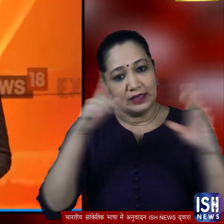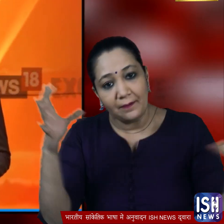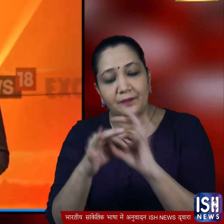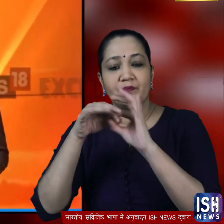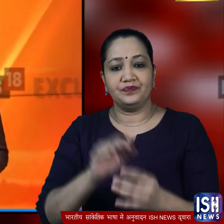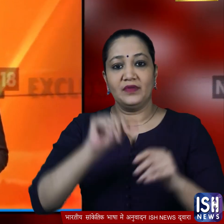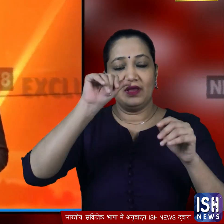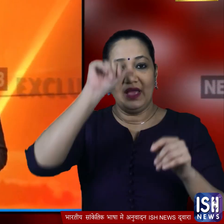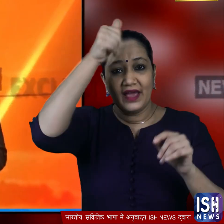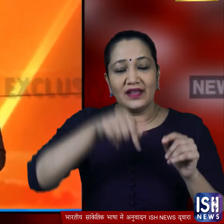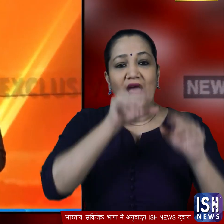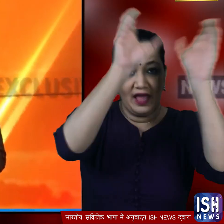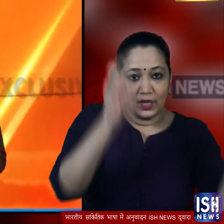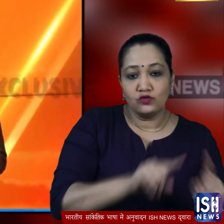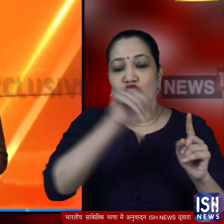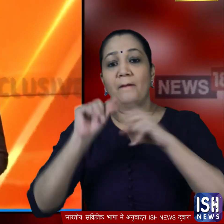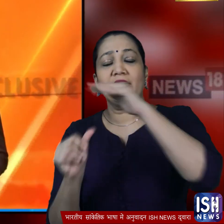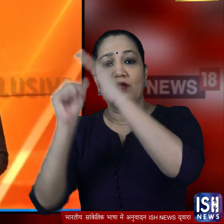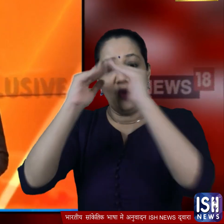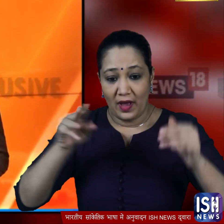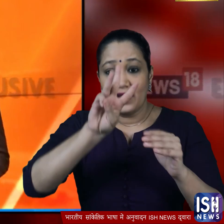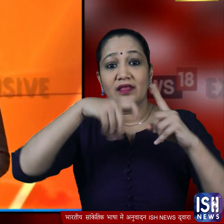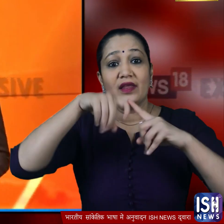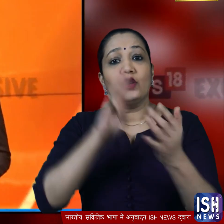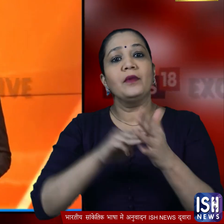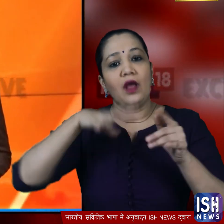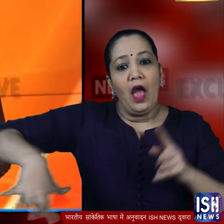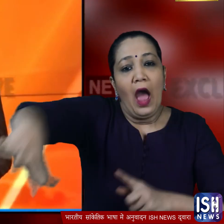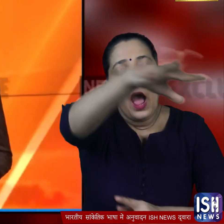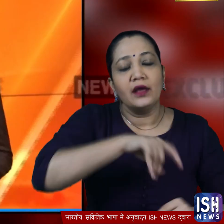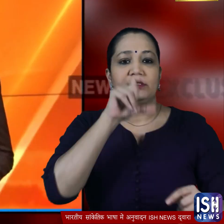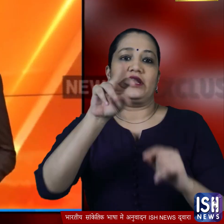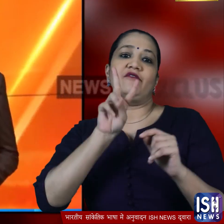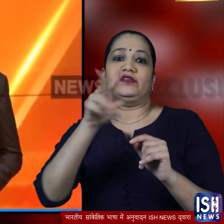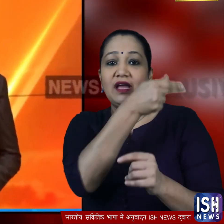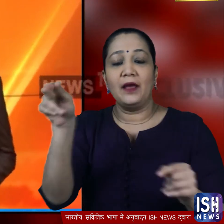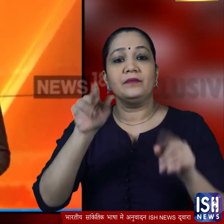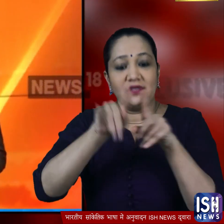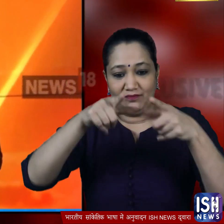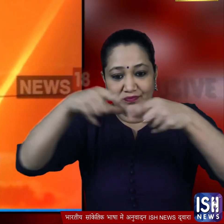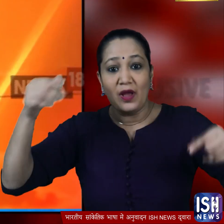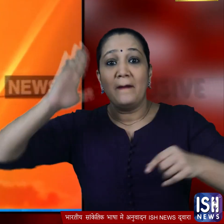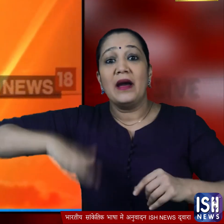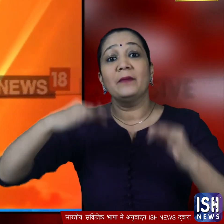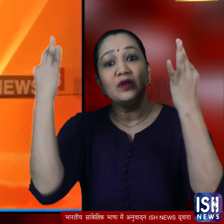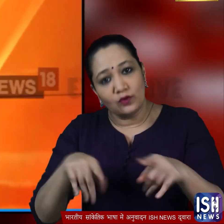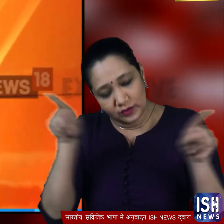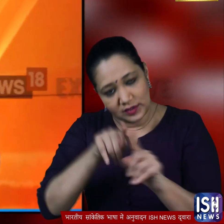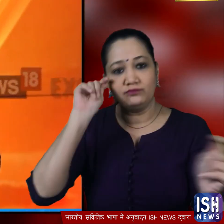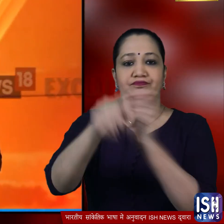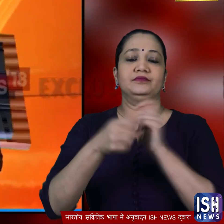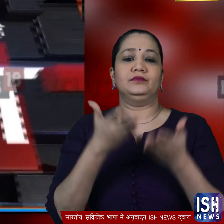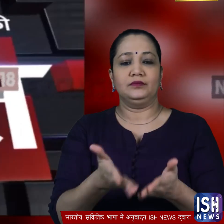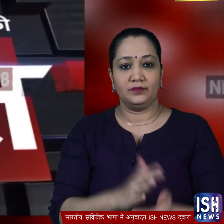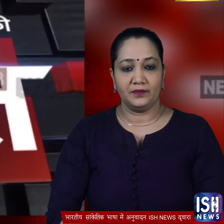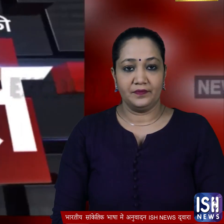दिल्ली में राष्ट्रपति भवन से इंडिया गेट तक के करीब 3 किलोमीटर लंबे एरिया को सेंट्रल विस्टा कहा जाता है। इसी प्रोजेक्ट के तहत राजपथ को भी नया रंग